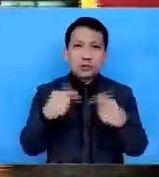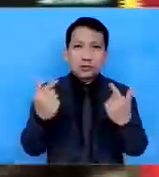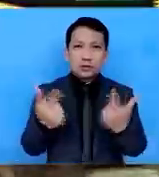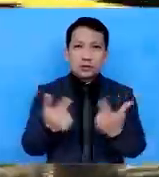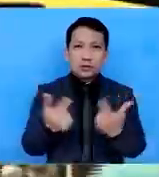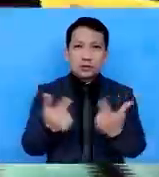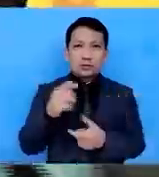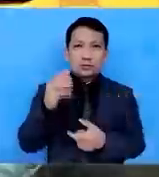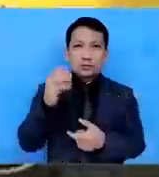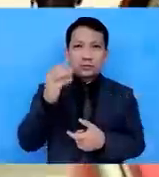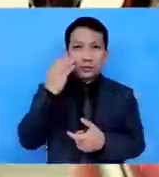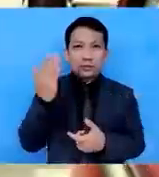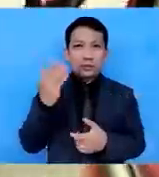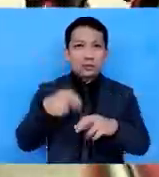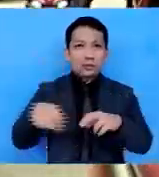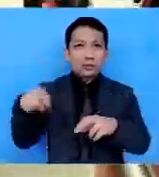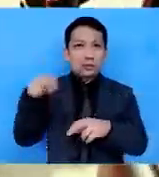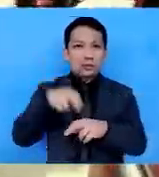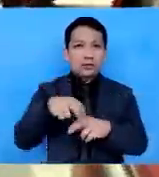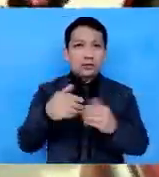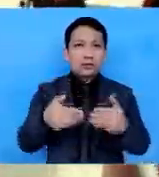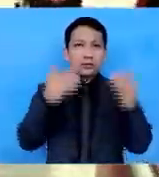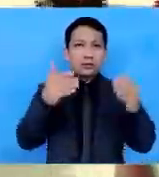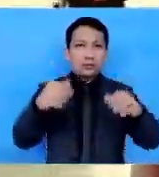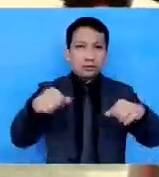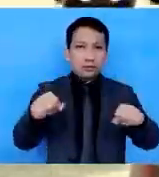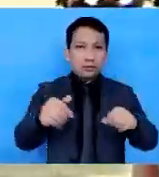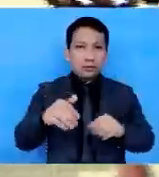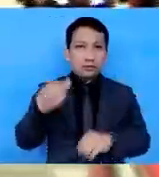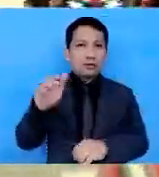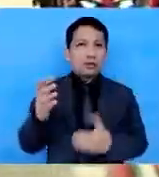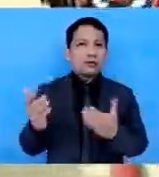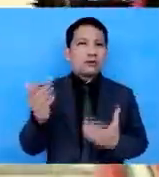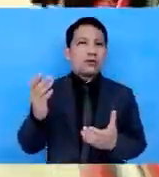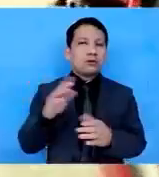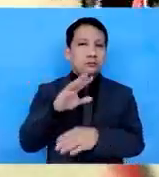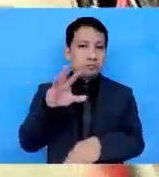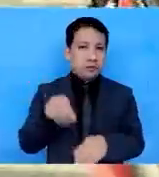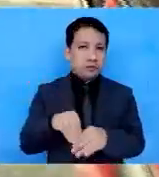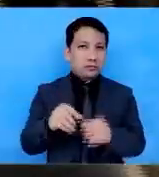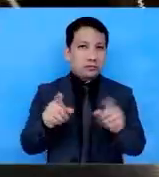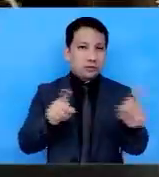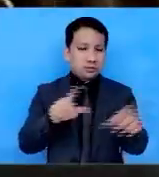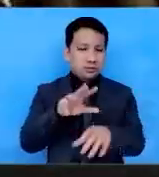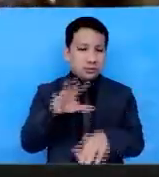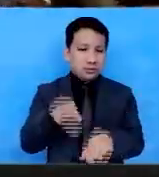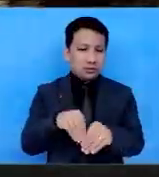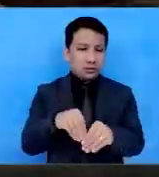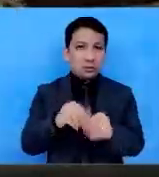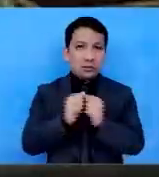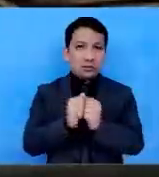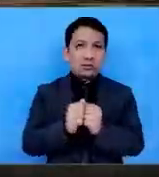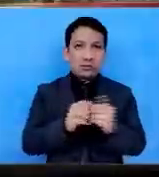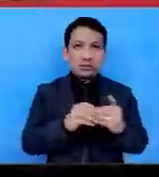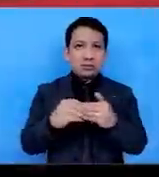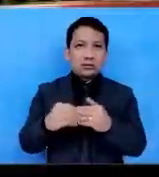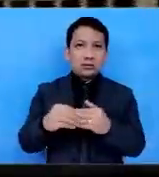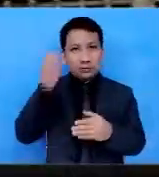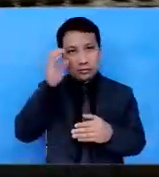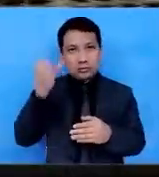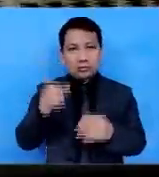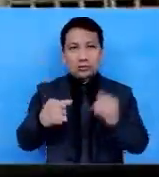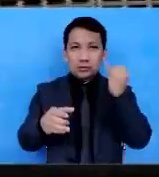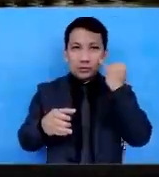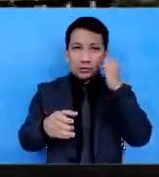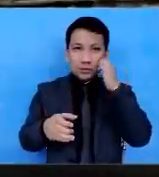bubong pa ng kanilang tahanan, nasa taas ng tricycle, at syempre, yung mga stars kasi mismo ng show led by Coco Martin, Lovie Poe, John